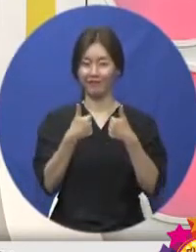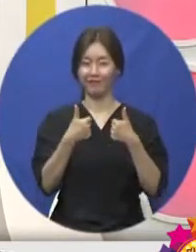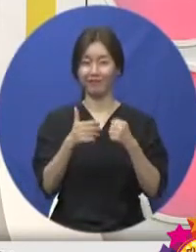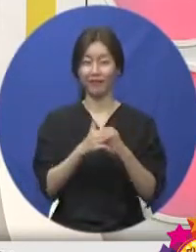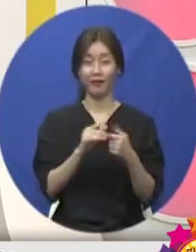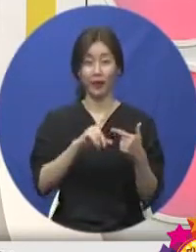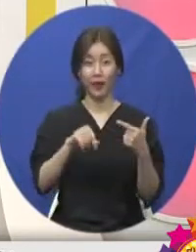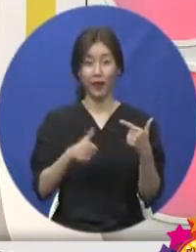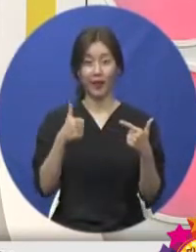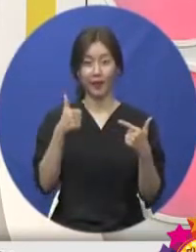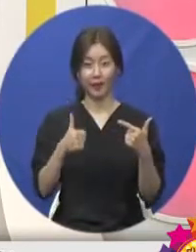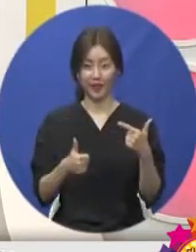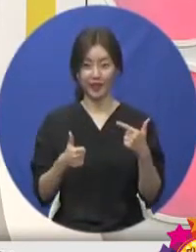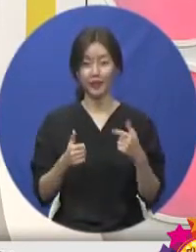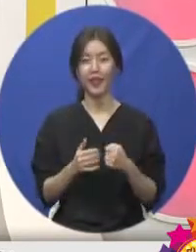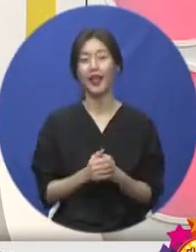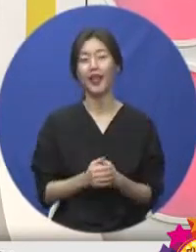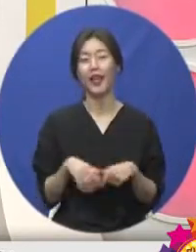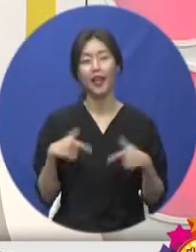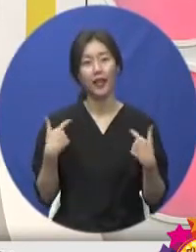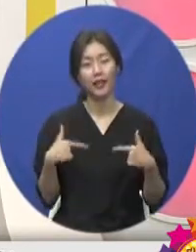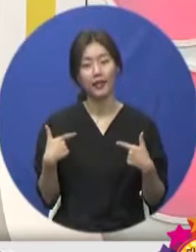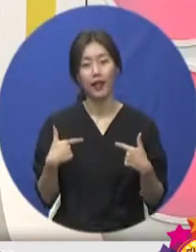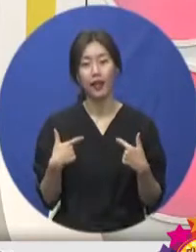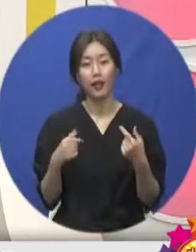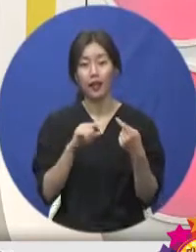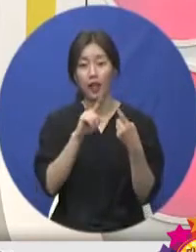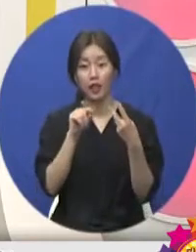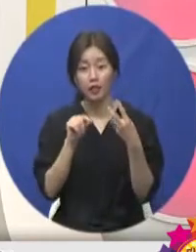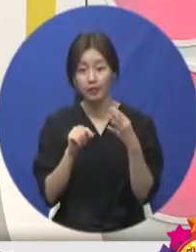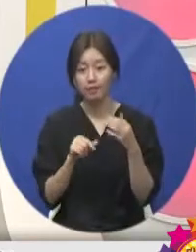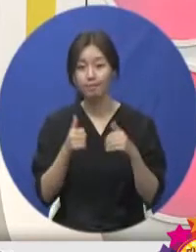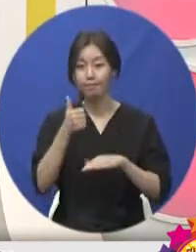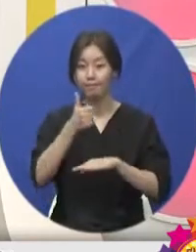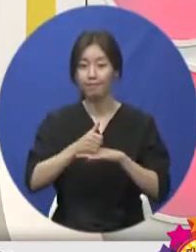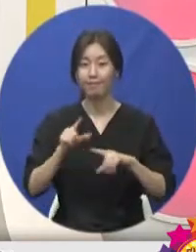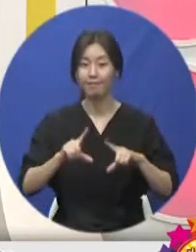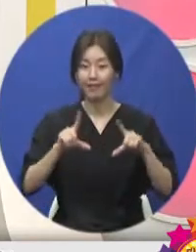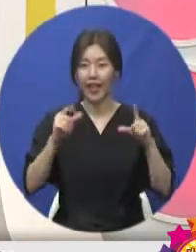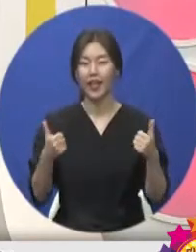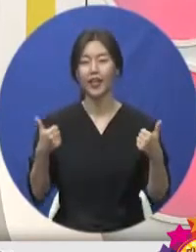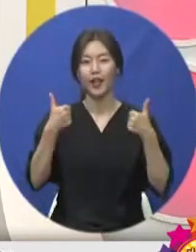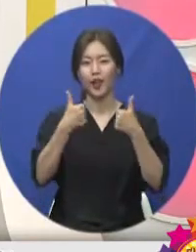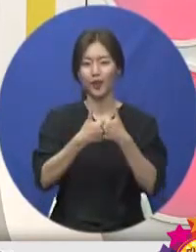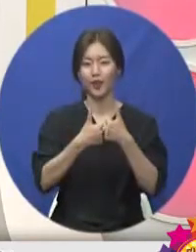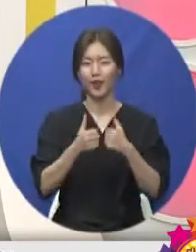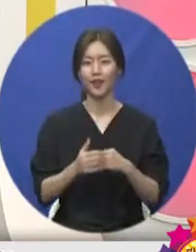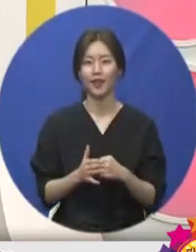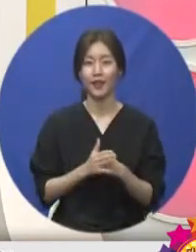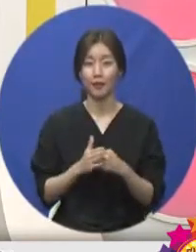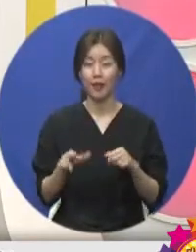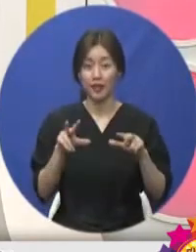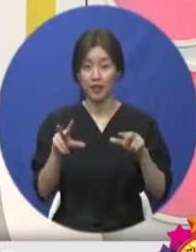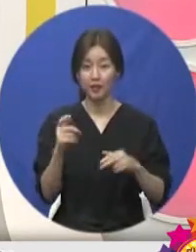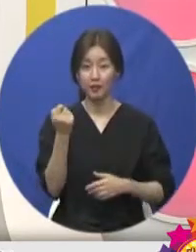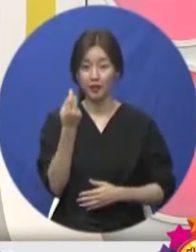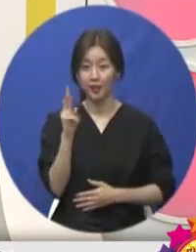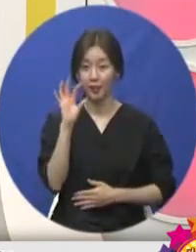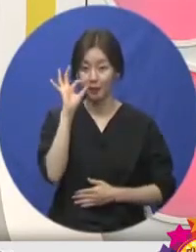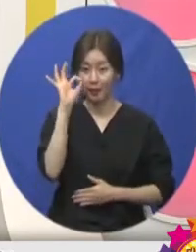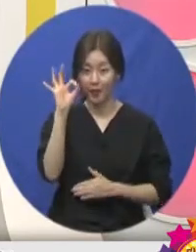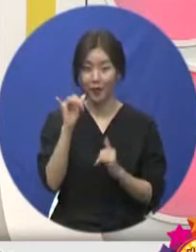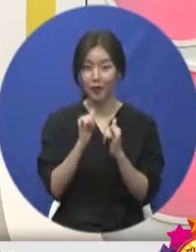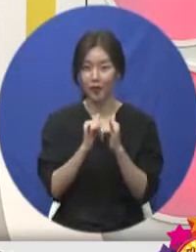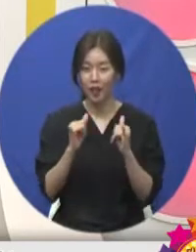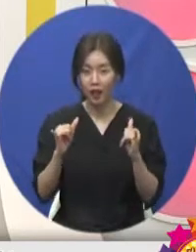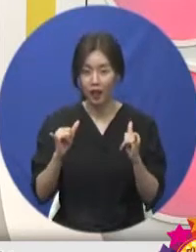6월의 마지막 날, 월의 그렇습니다. 마지막 날은 저희가 월말 결선을 하는 날입니다. 그렇습니다. 그래서 오늘 보고 계신 분들도